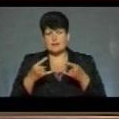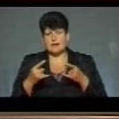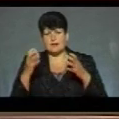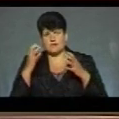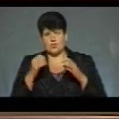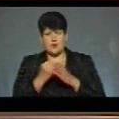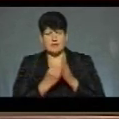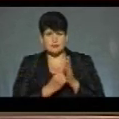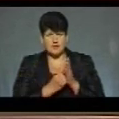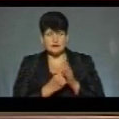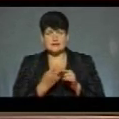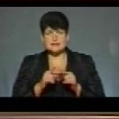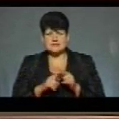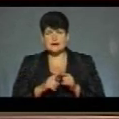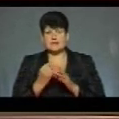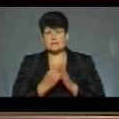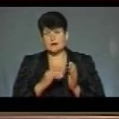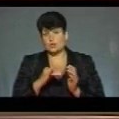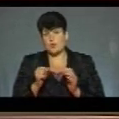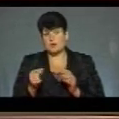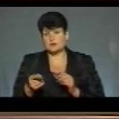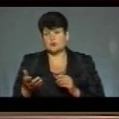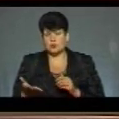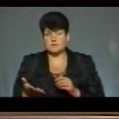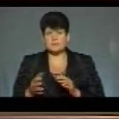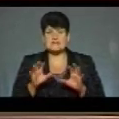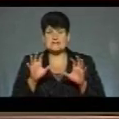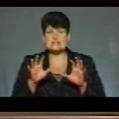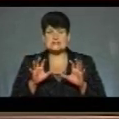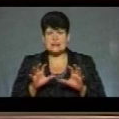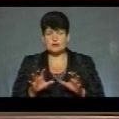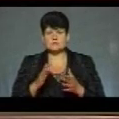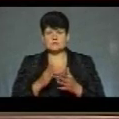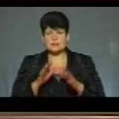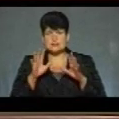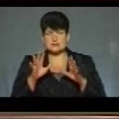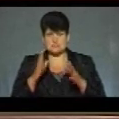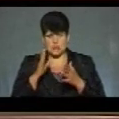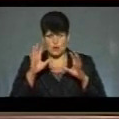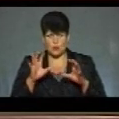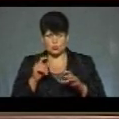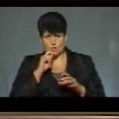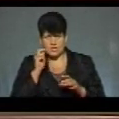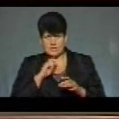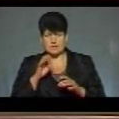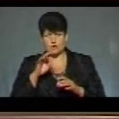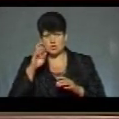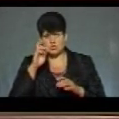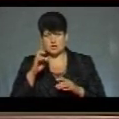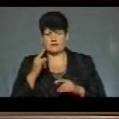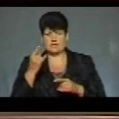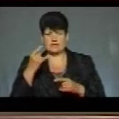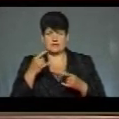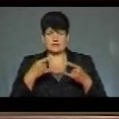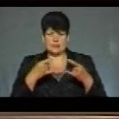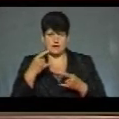радіоканалах. Зокрема, це телеканал ЮА Тернопіль. Статус суспільного регулюється законом України про суспільне телебачення і радіомовлення